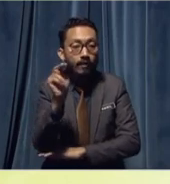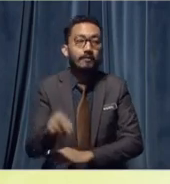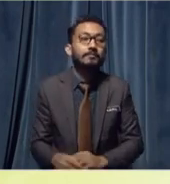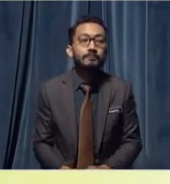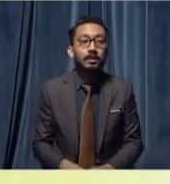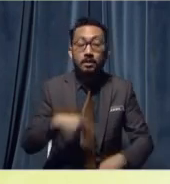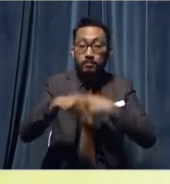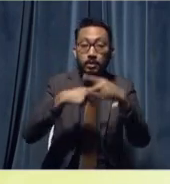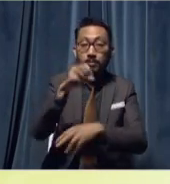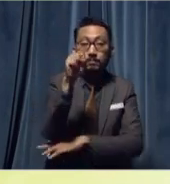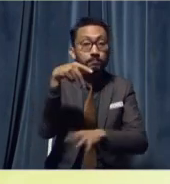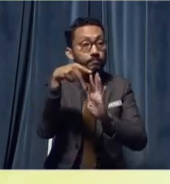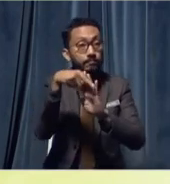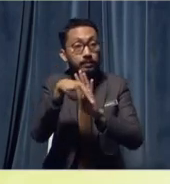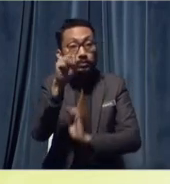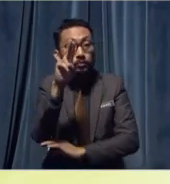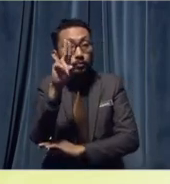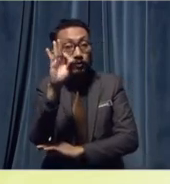Apa itu proses pensulfonan?